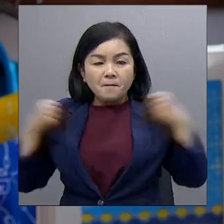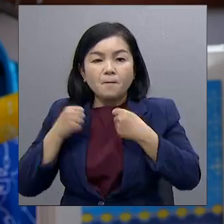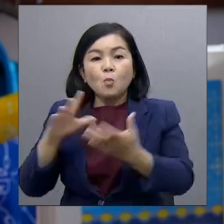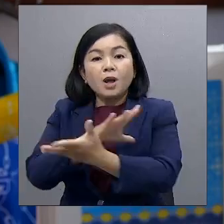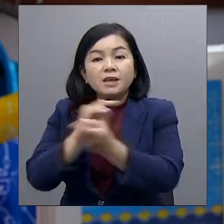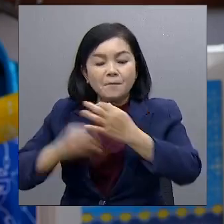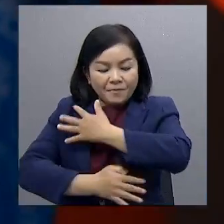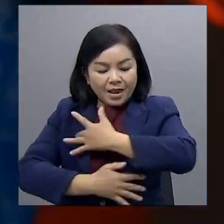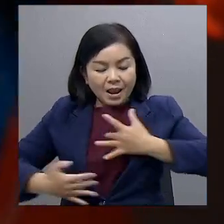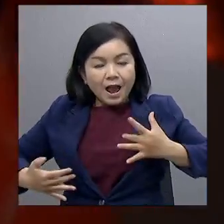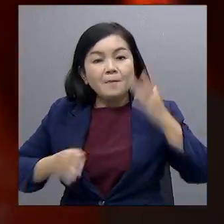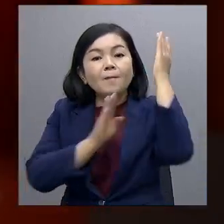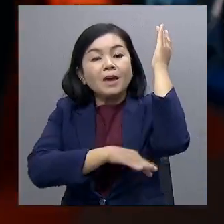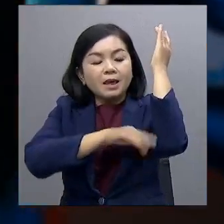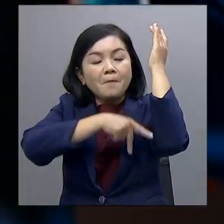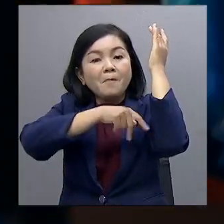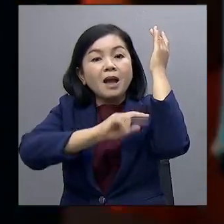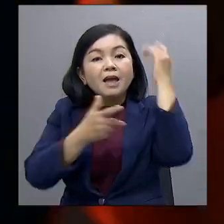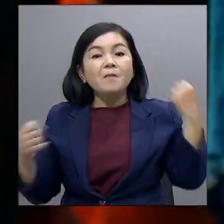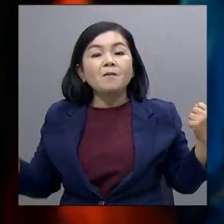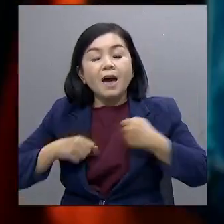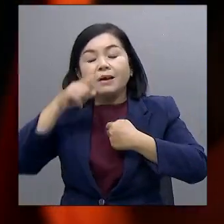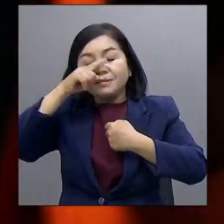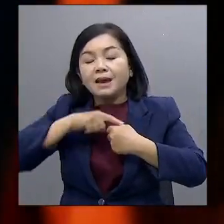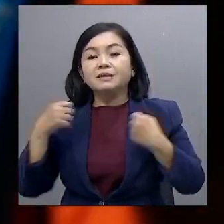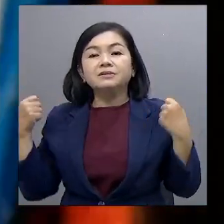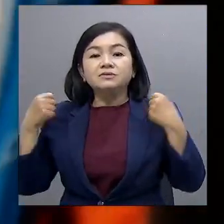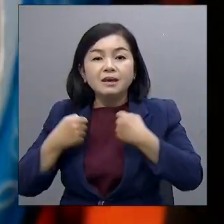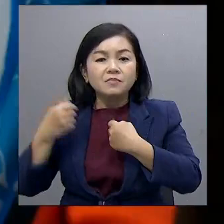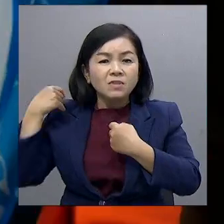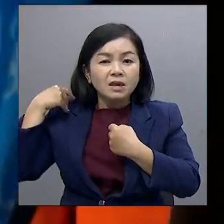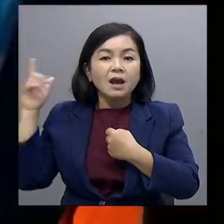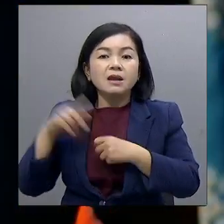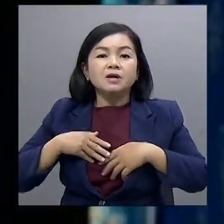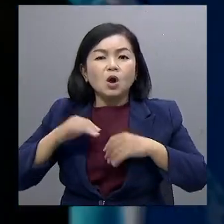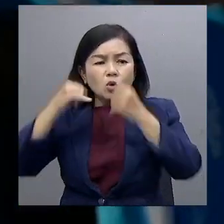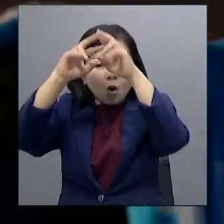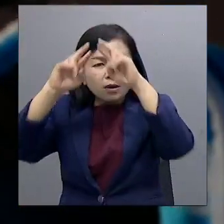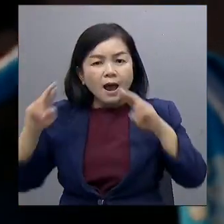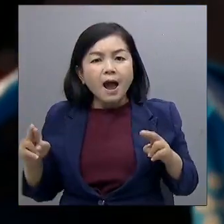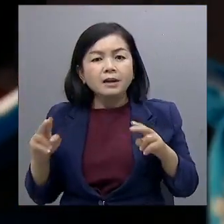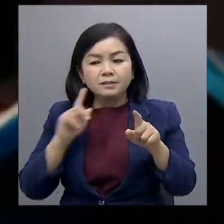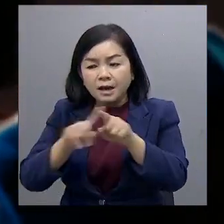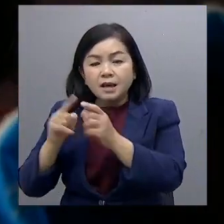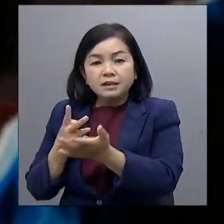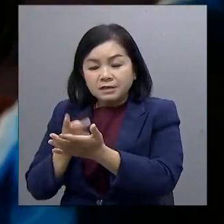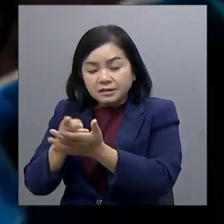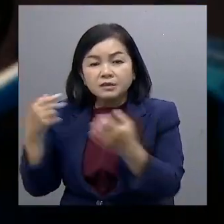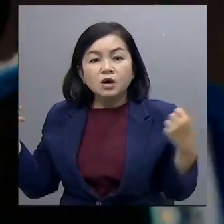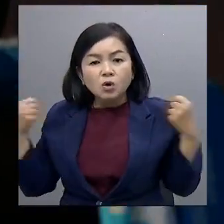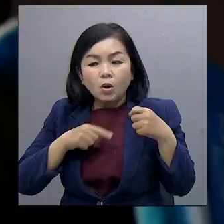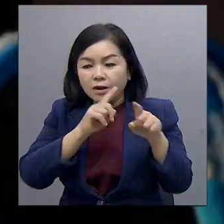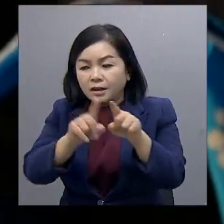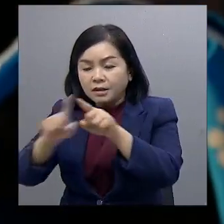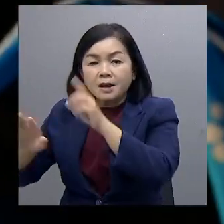และก็อ่าเป็นผ้าไทยใส่ให้สนุกผู้ประกอบการในจังหวัดพังงามีประมาณ 22ผู้ประกอบการทุก